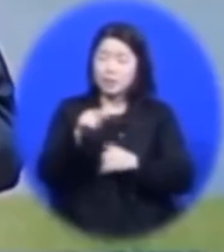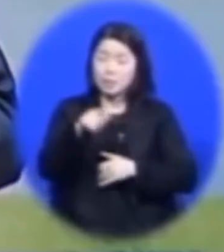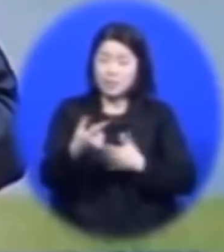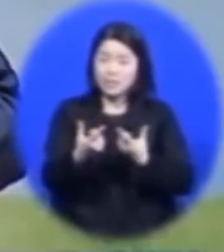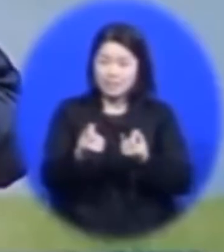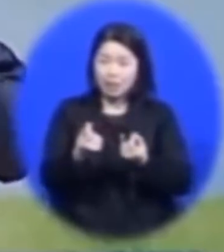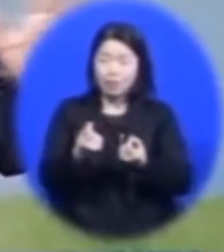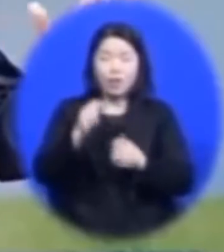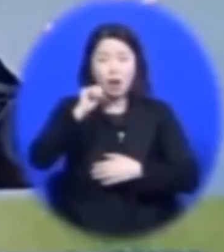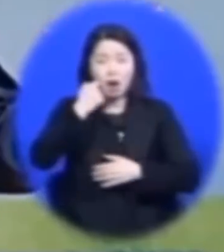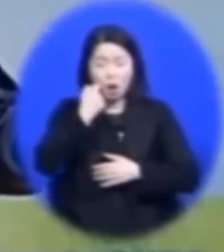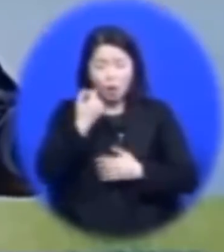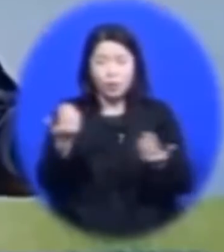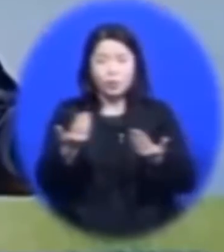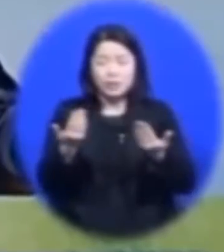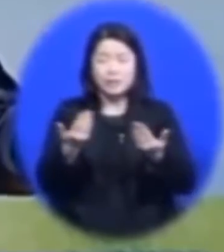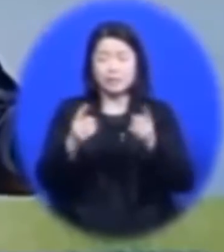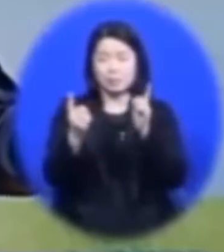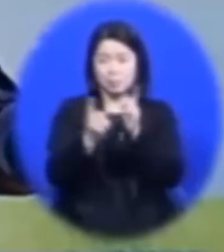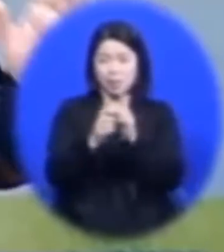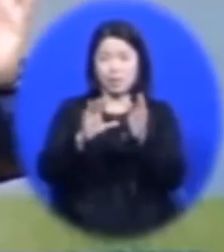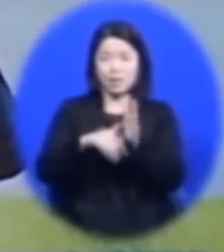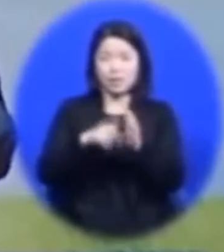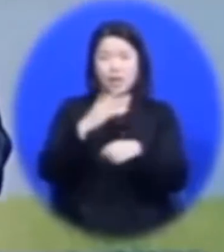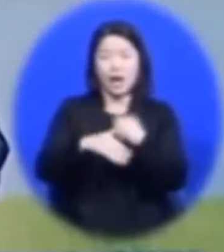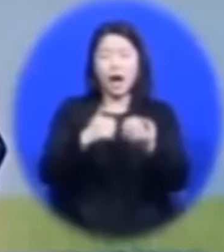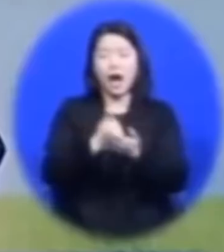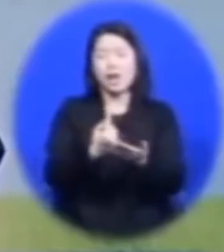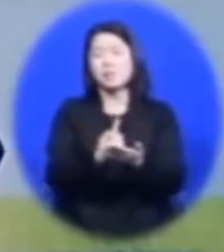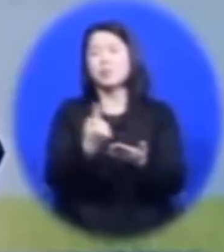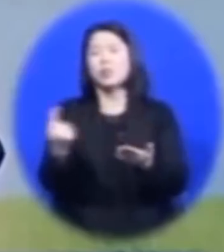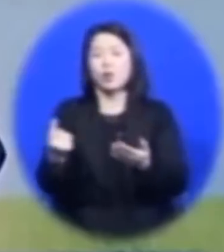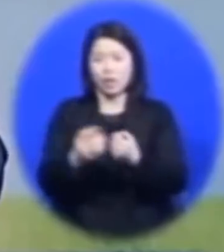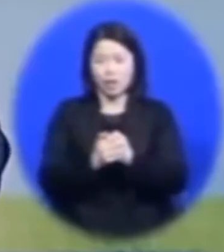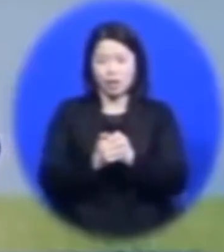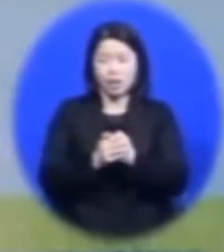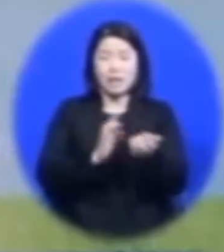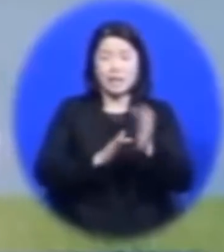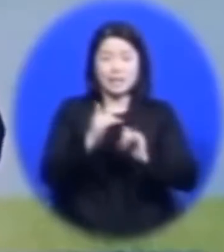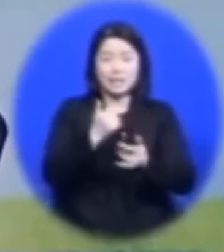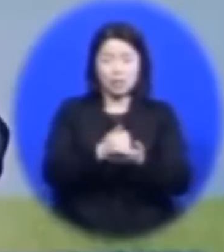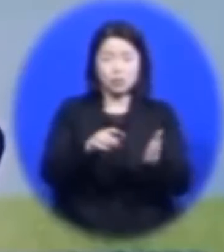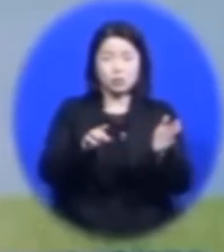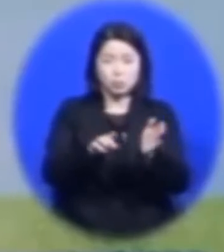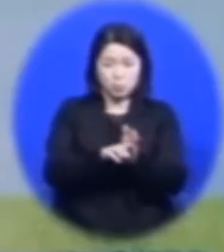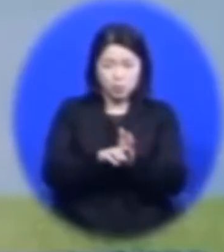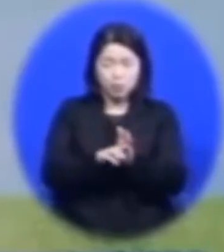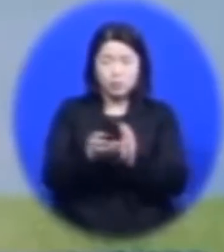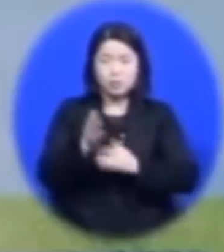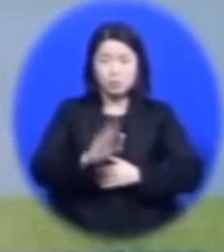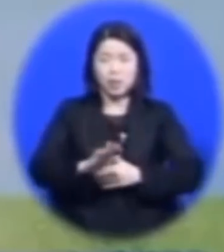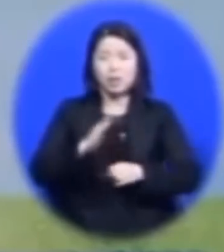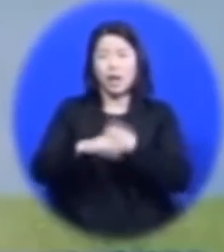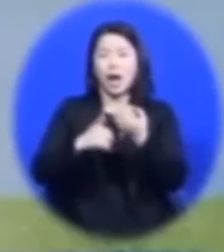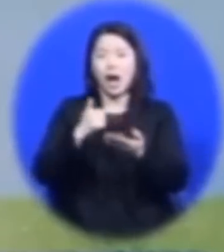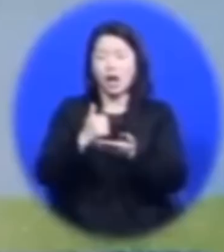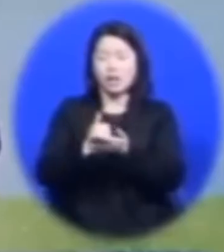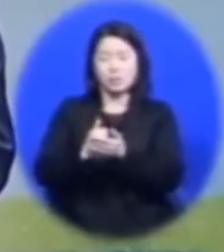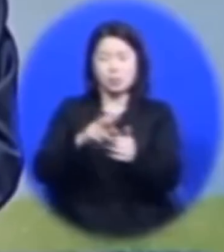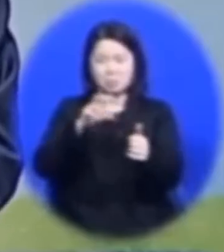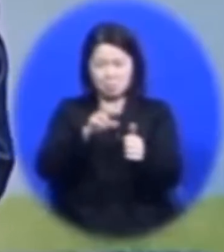하나님을 떠나 버리기도 됩니다 예수를 믿었다가 도 하나님을 부인하고 떠나가게 된